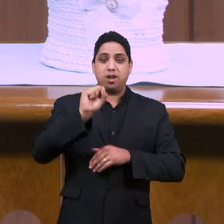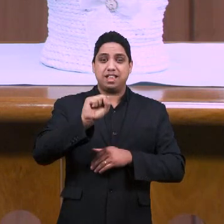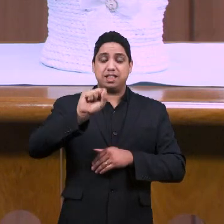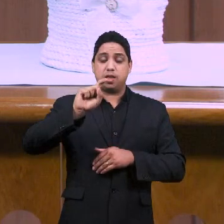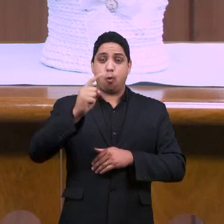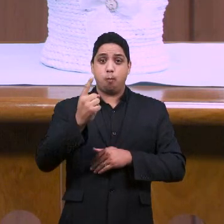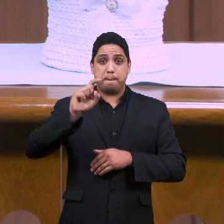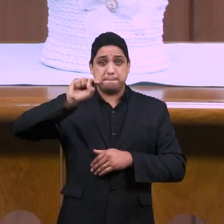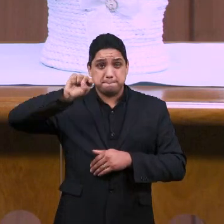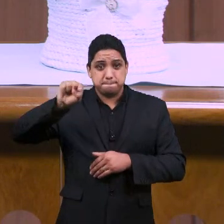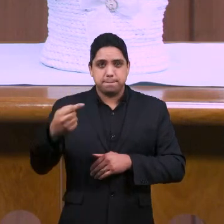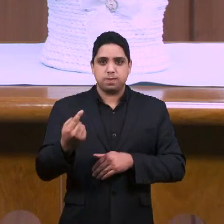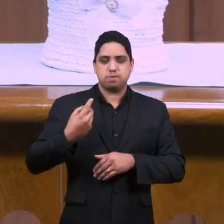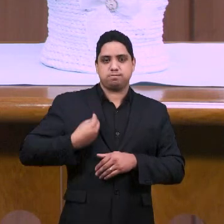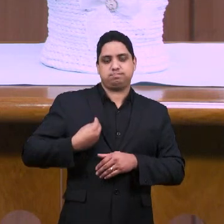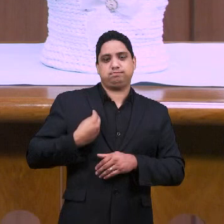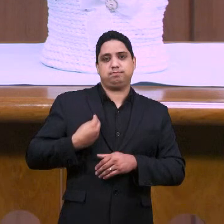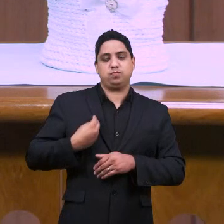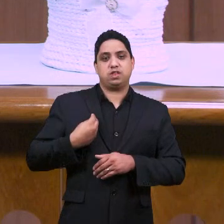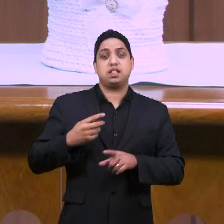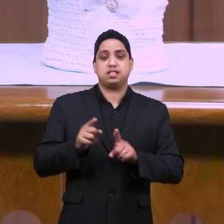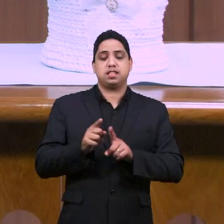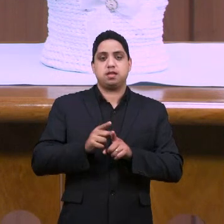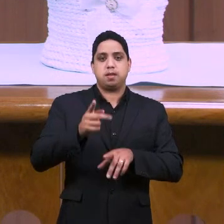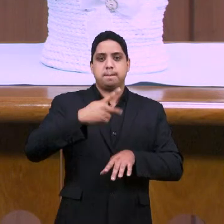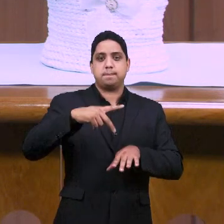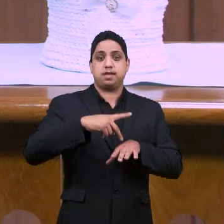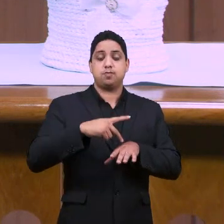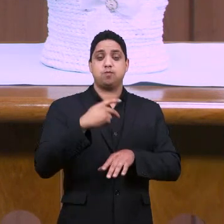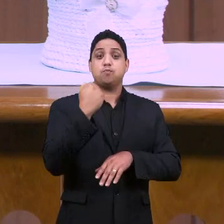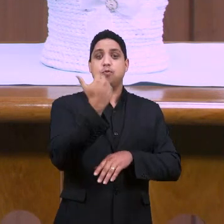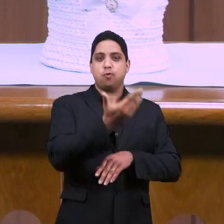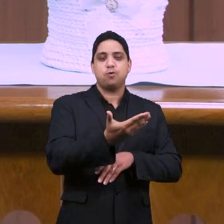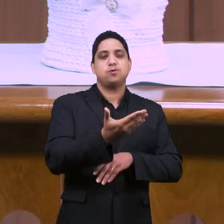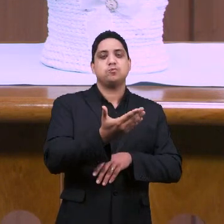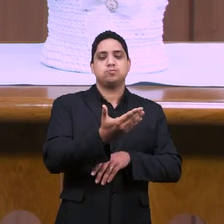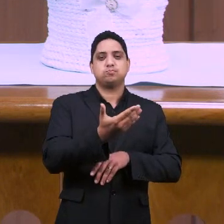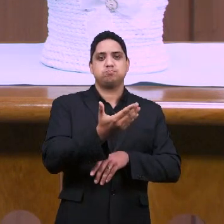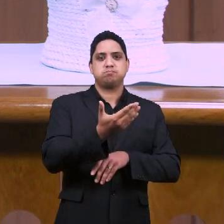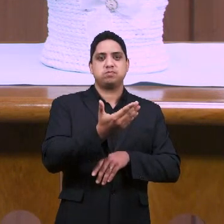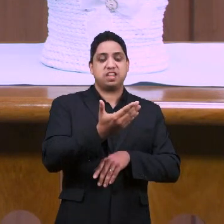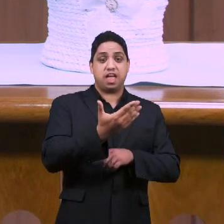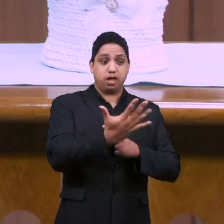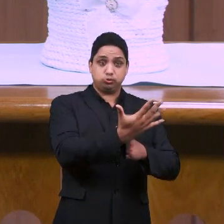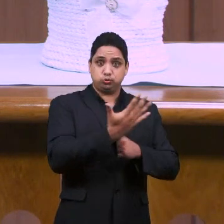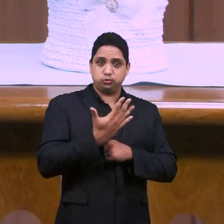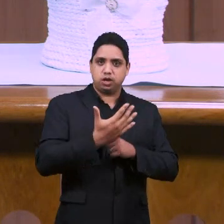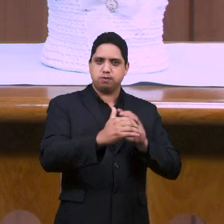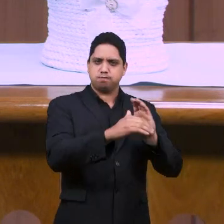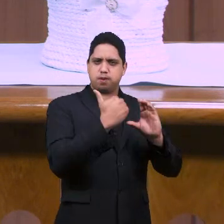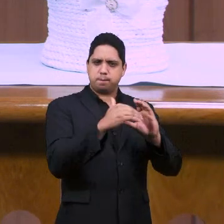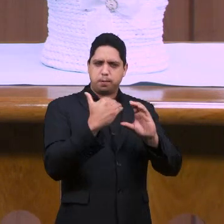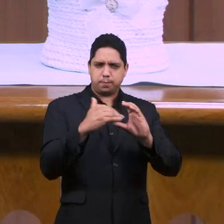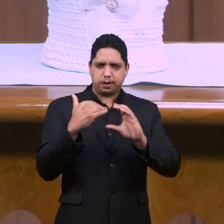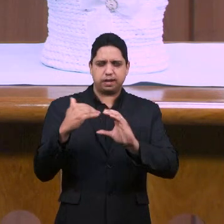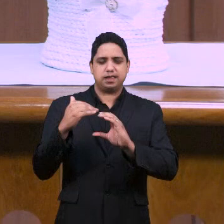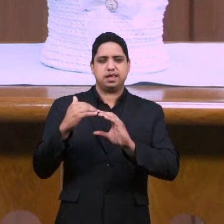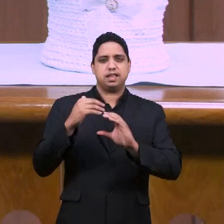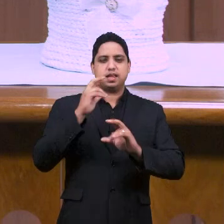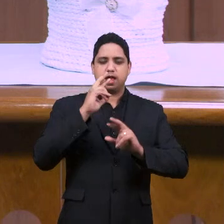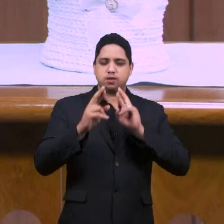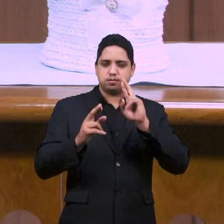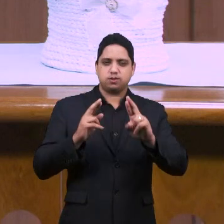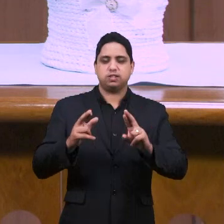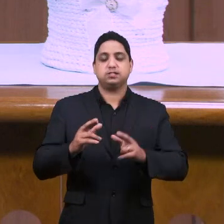à 81 000 participations, desquelles l'étranger, des pays qui ont contribué